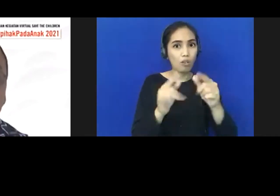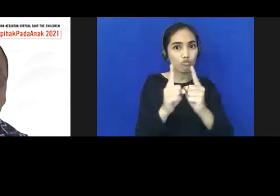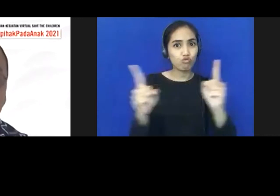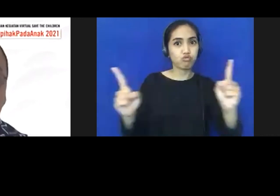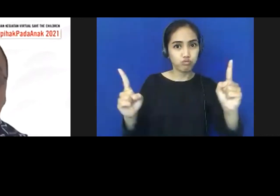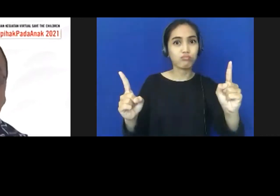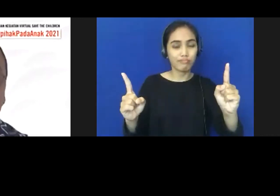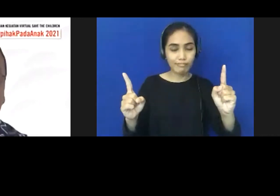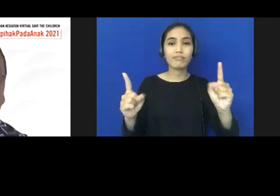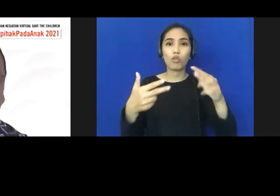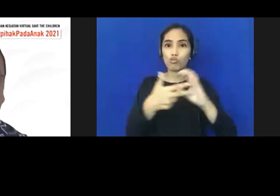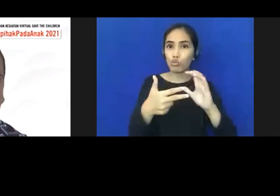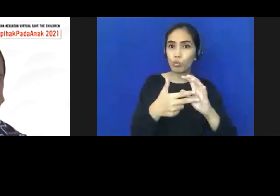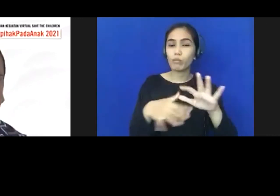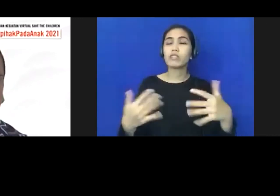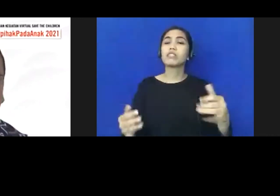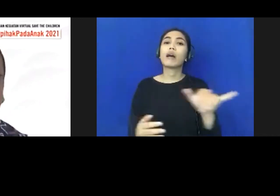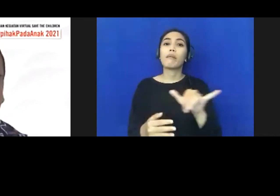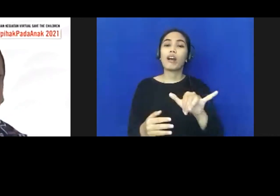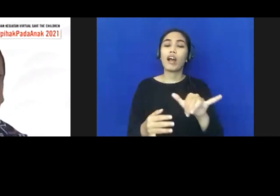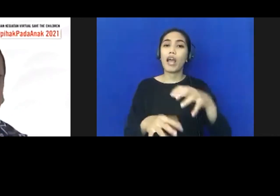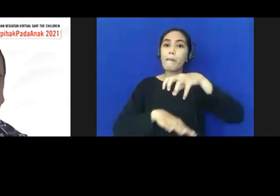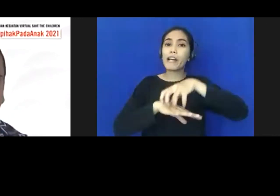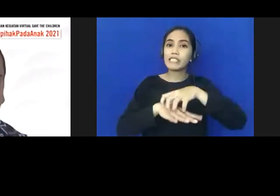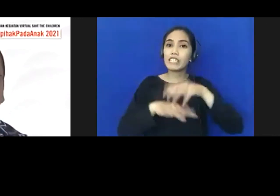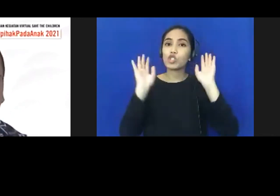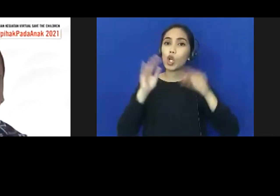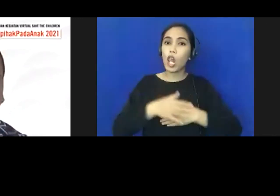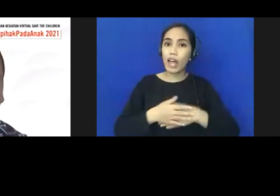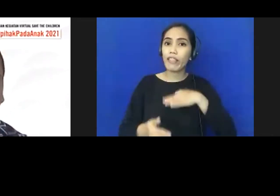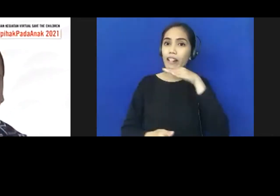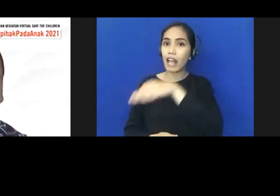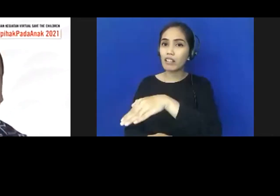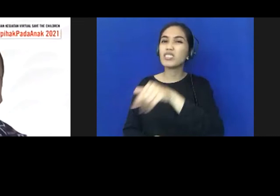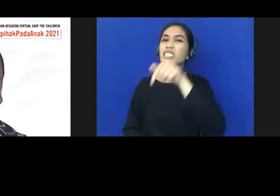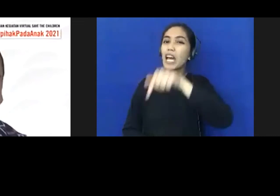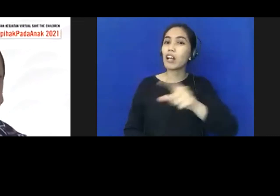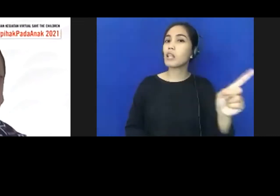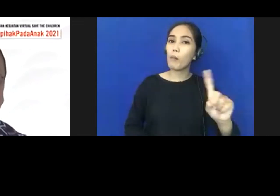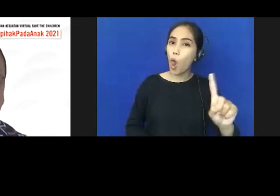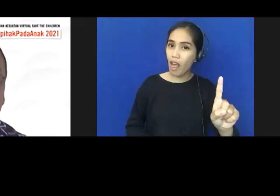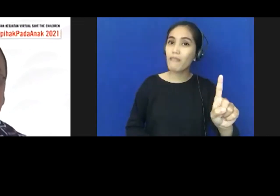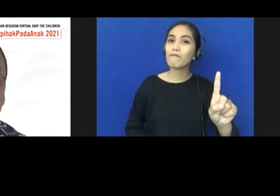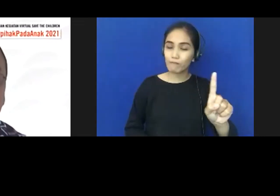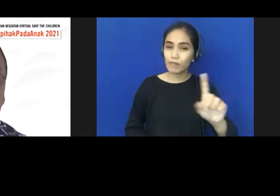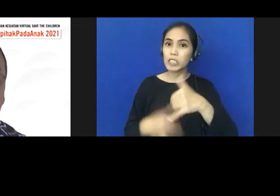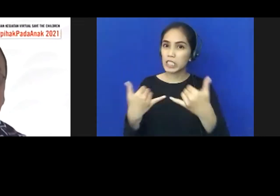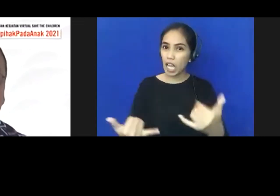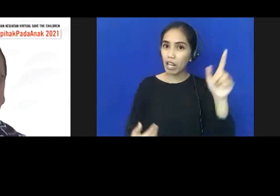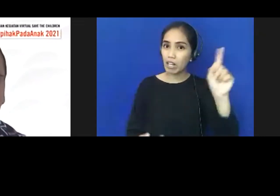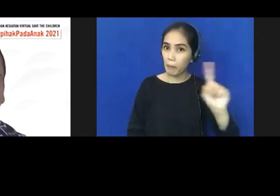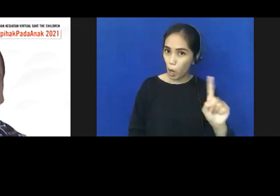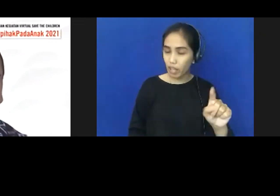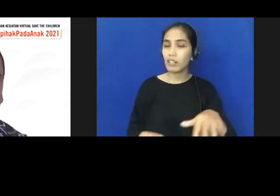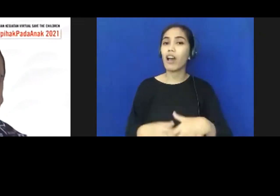kita beribadah pun juga berubah kayak gitu loh. Dan mungkin juga ada dampak-dampak juga pastinya terhadap kesehatan mental